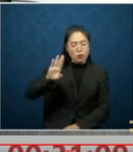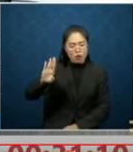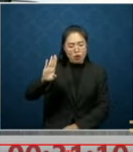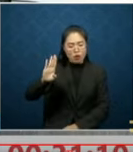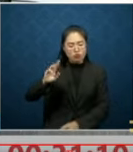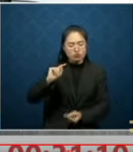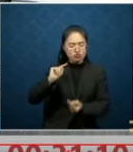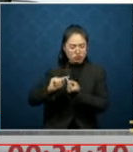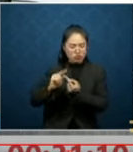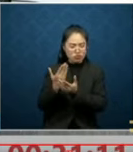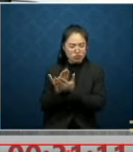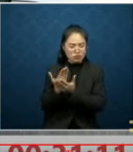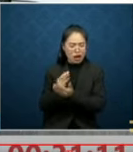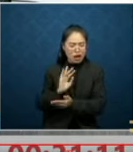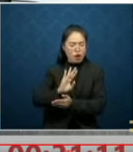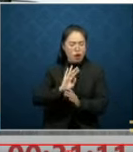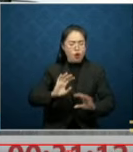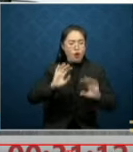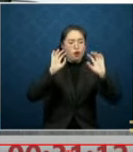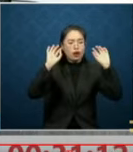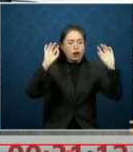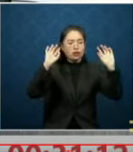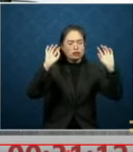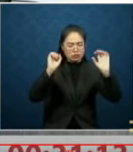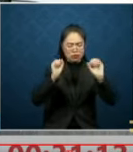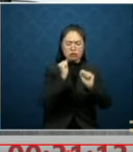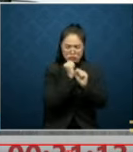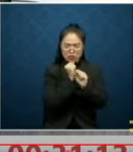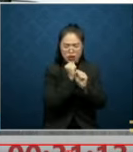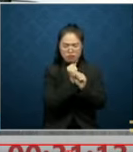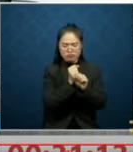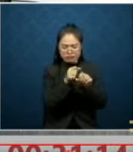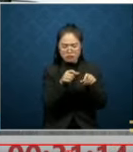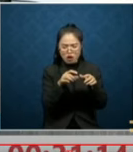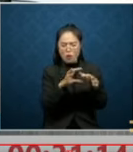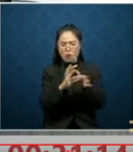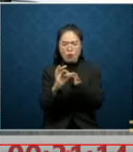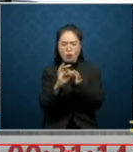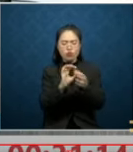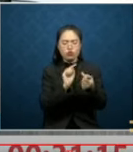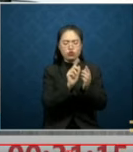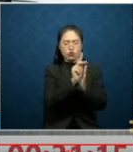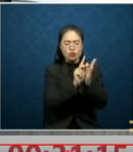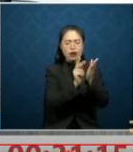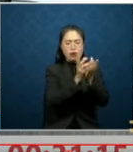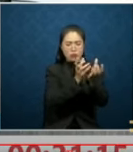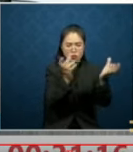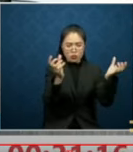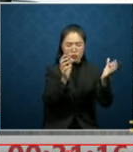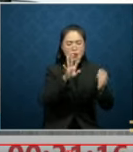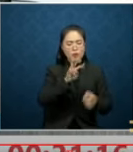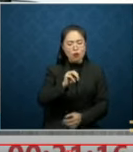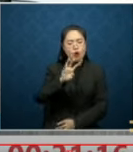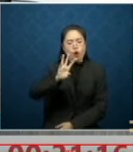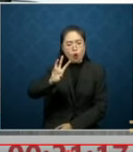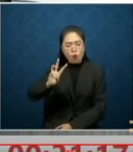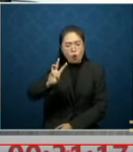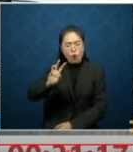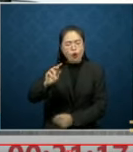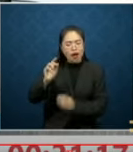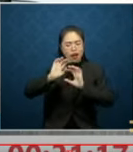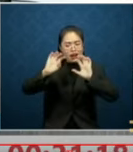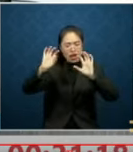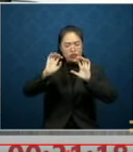การคลังของรัฐเนี่ยเขาจะเขียนล้อรัฐธรรมนูญเลยนะครับว่ามาตรา6รัฐต้องรักษาวินัยการเงินการคลังตาม